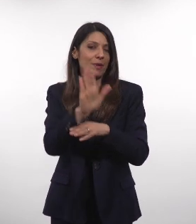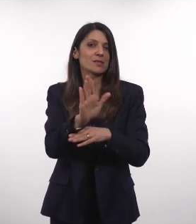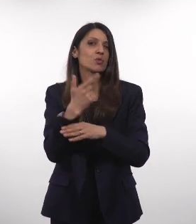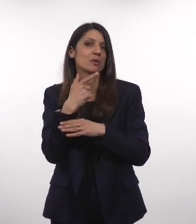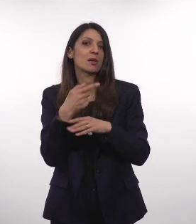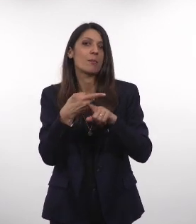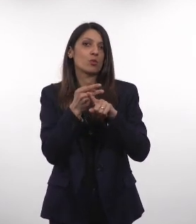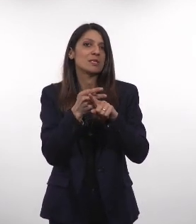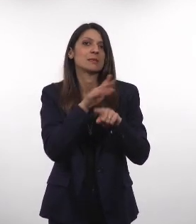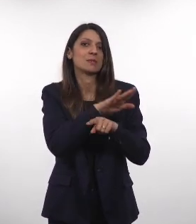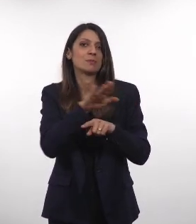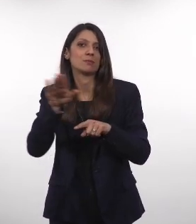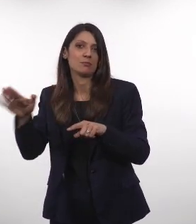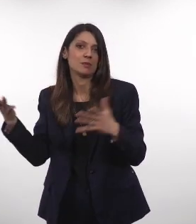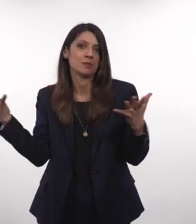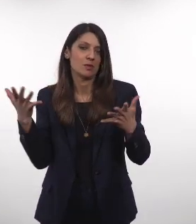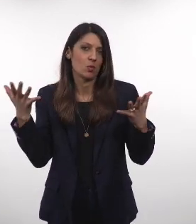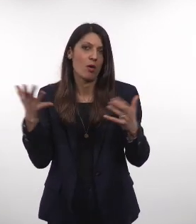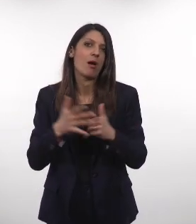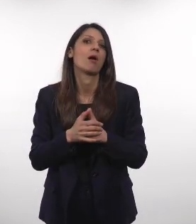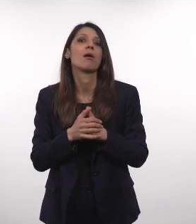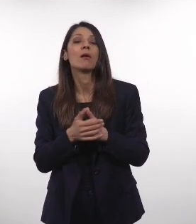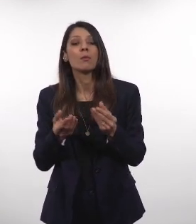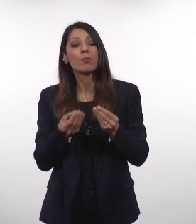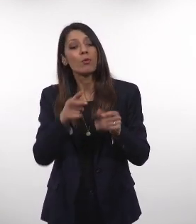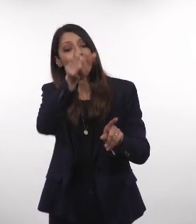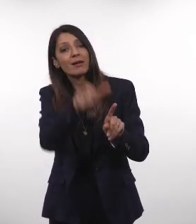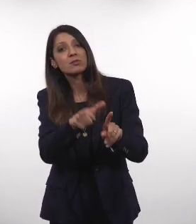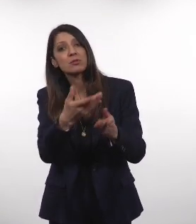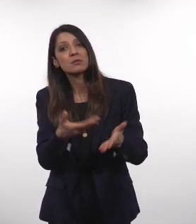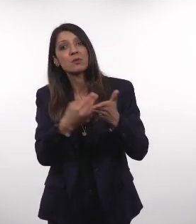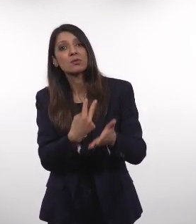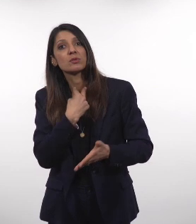différentes ressources existantes, qui permettront